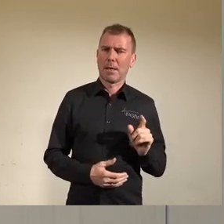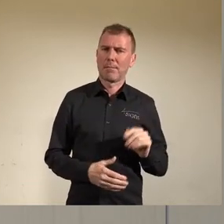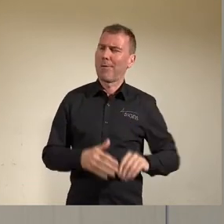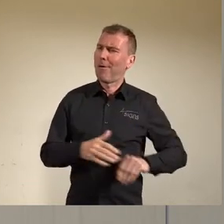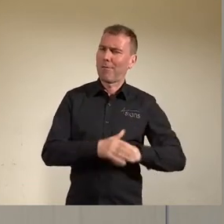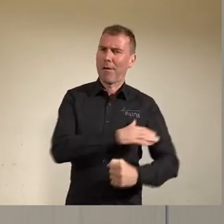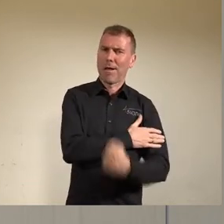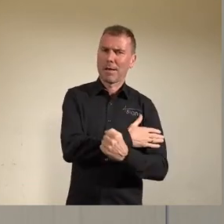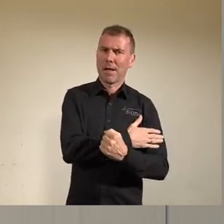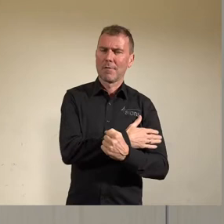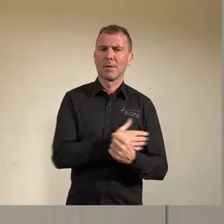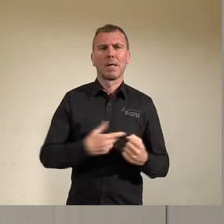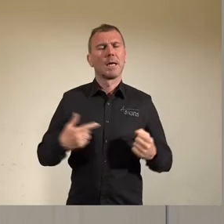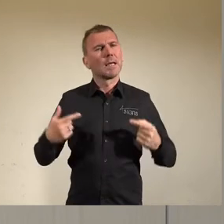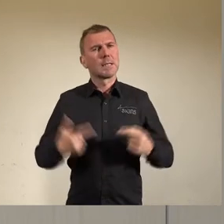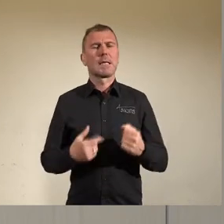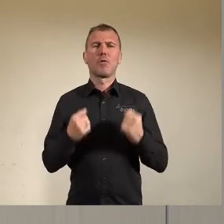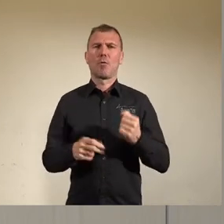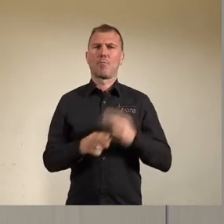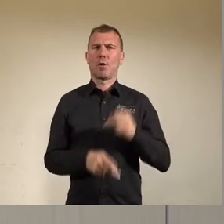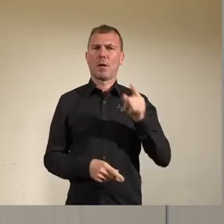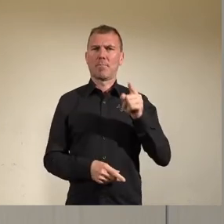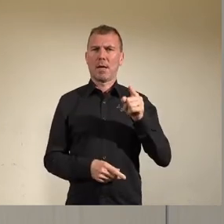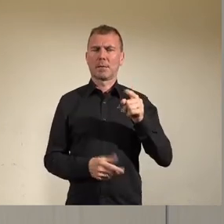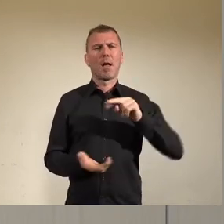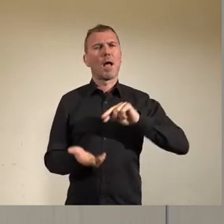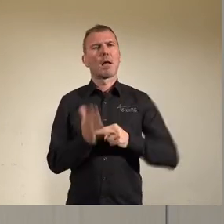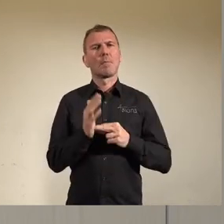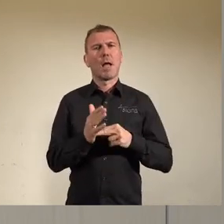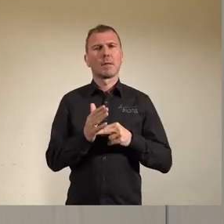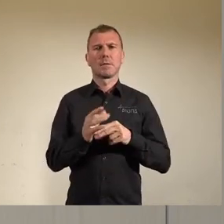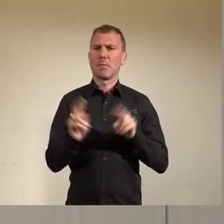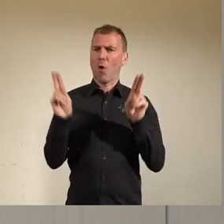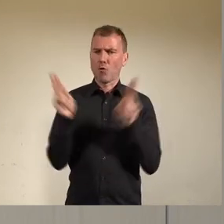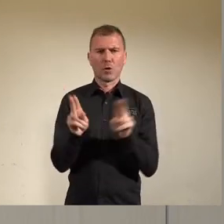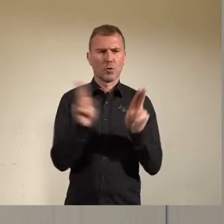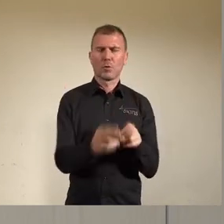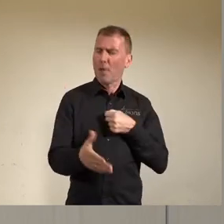Kraft gegen die von Oberbürgermeister Hilbert geplanten Kürzungen gekämpft. Und es ist